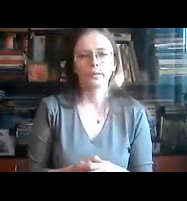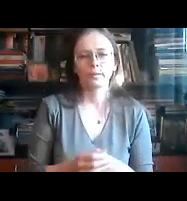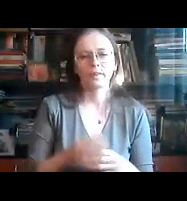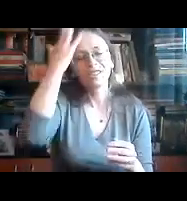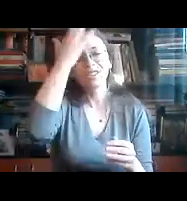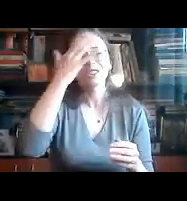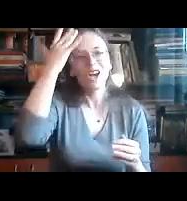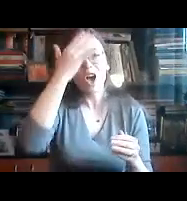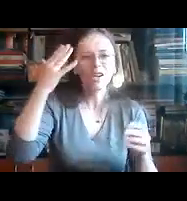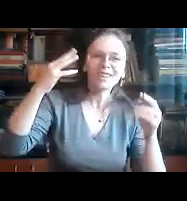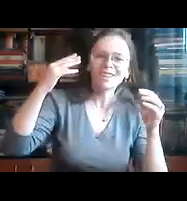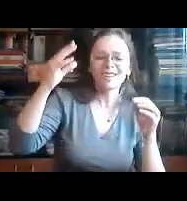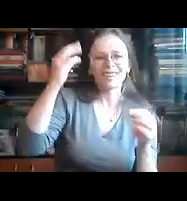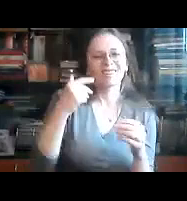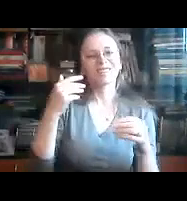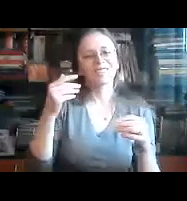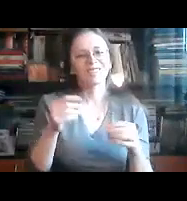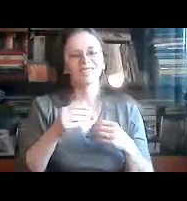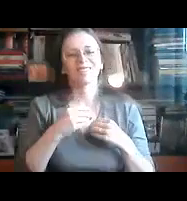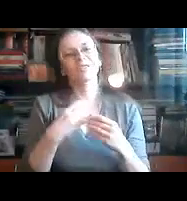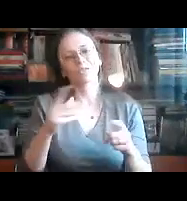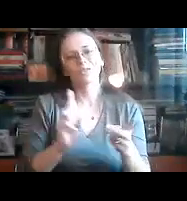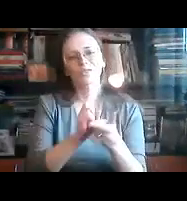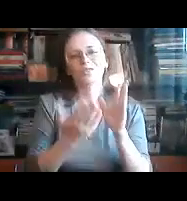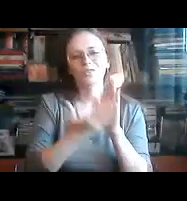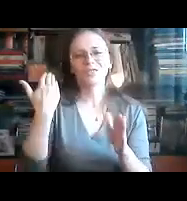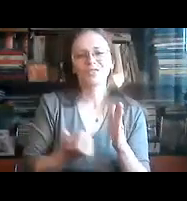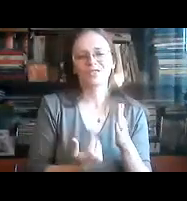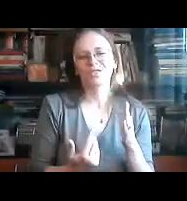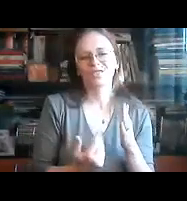тебе большое, Оксана, за первый, назову так,